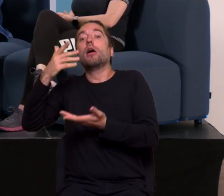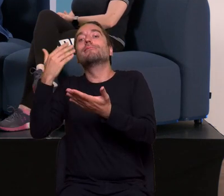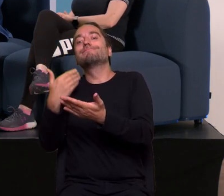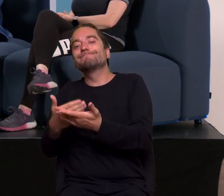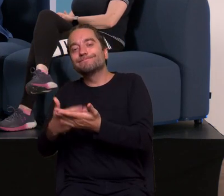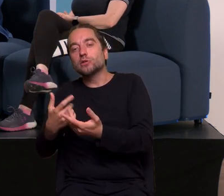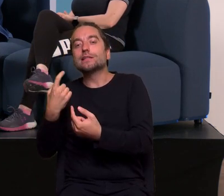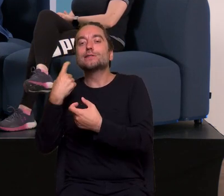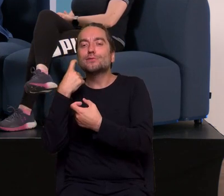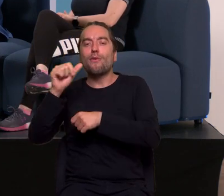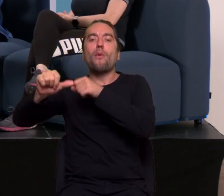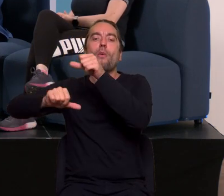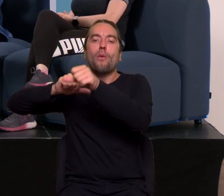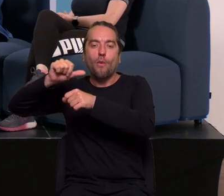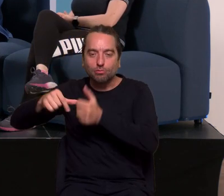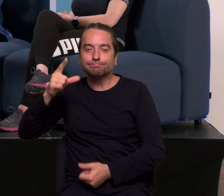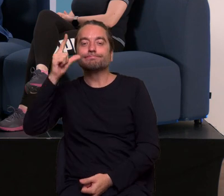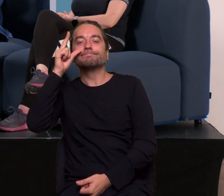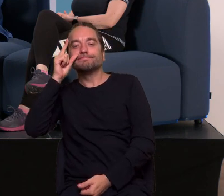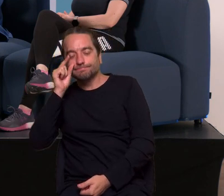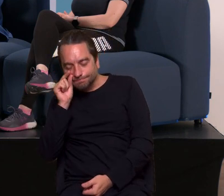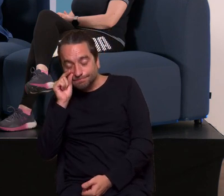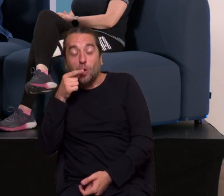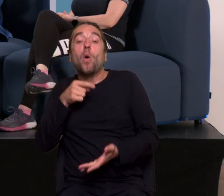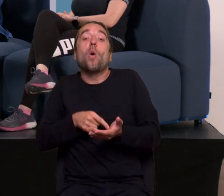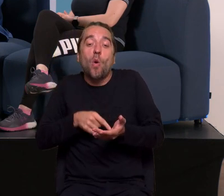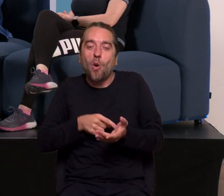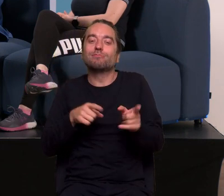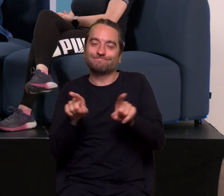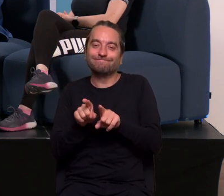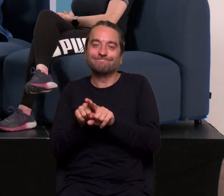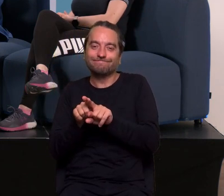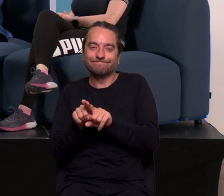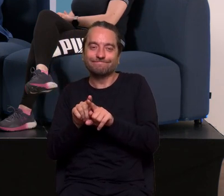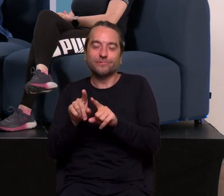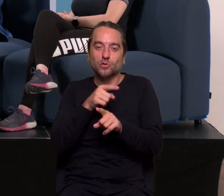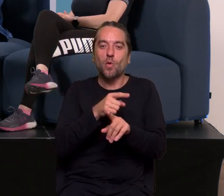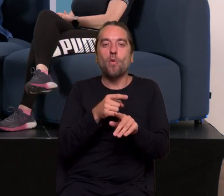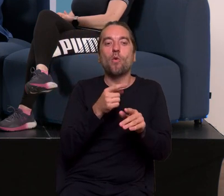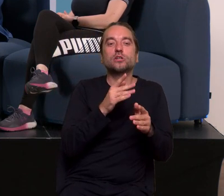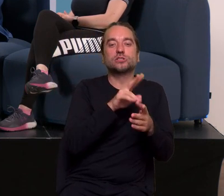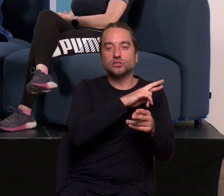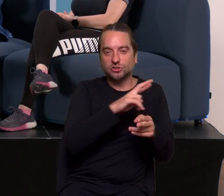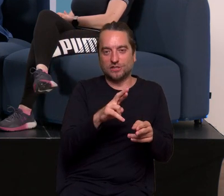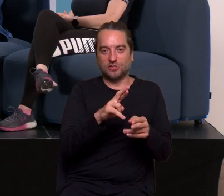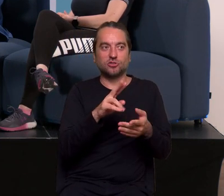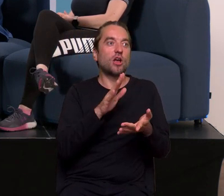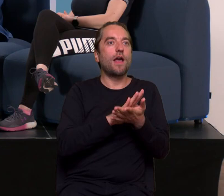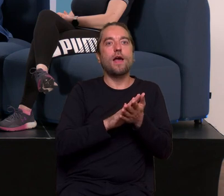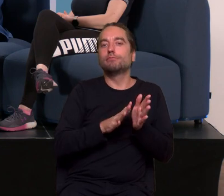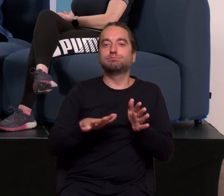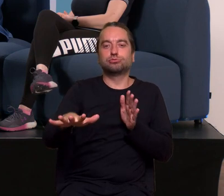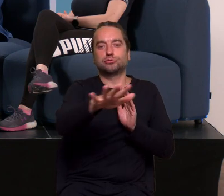w stuletni sen. I tak samo jest, tak samo było z tymi rzeczami. Owszem, można było wyczyścić przestrzeń publiczną, ale też nie do końca,